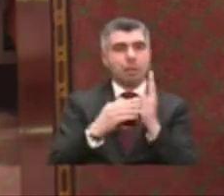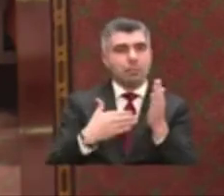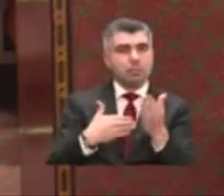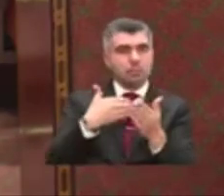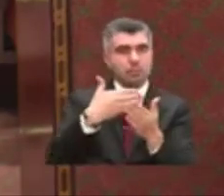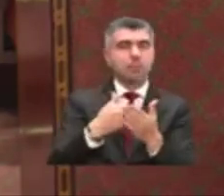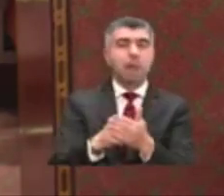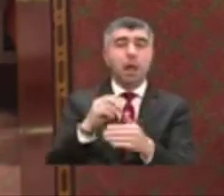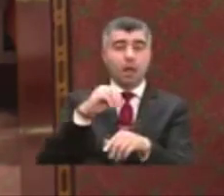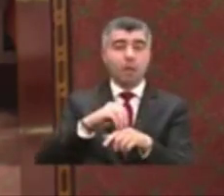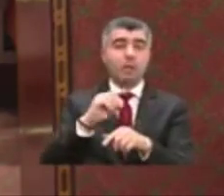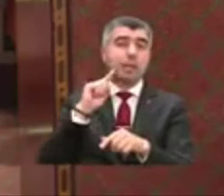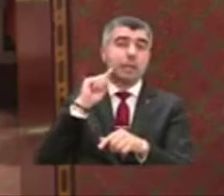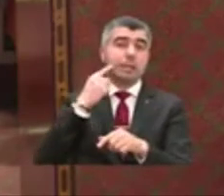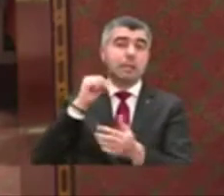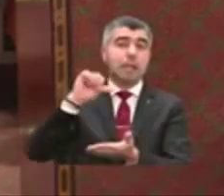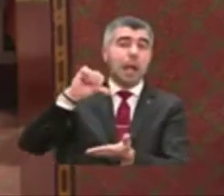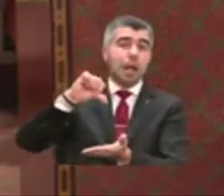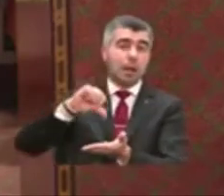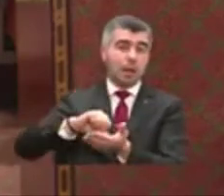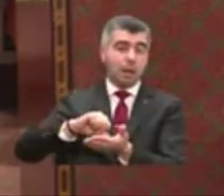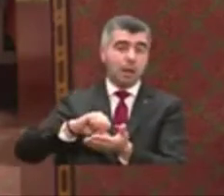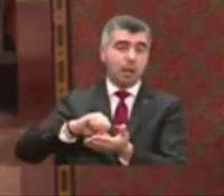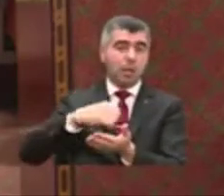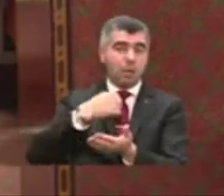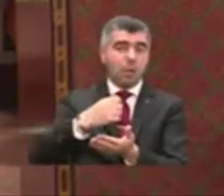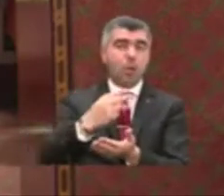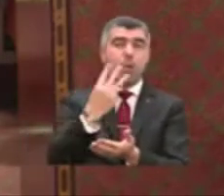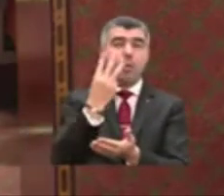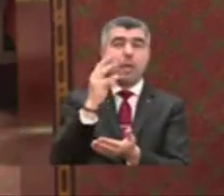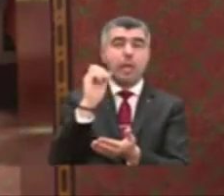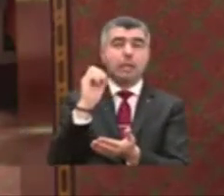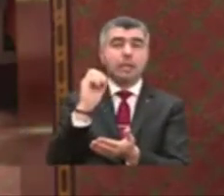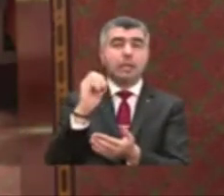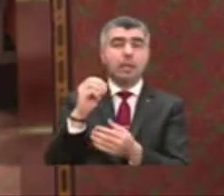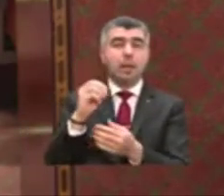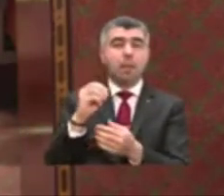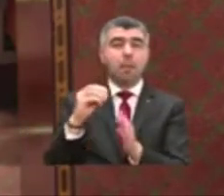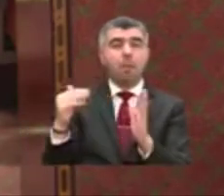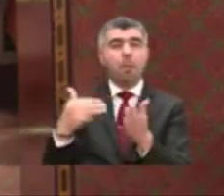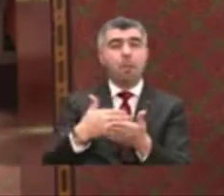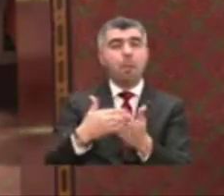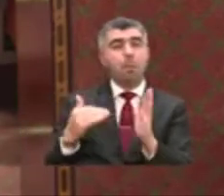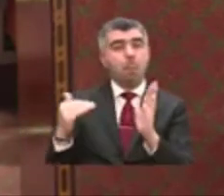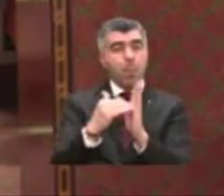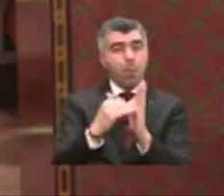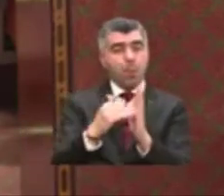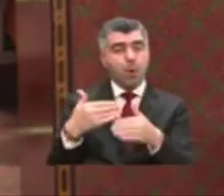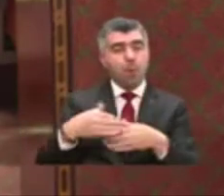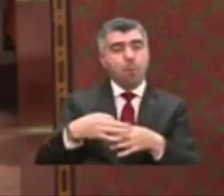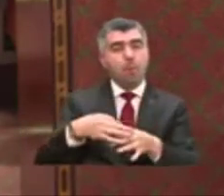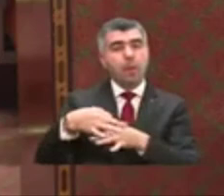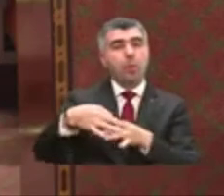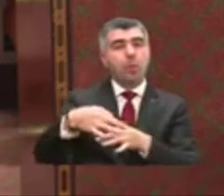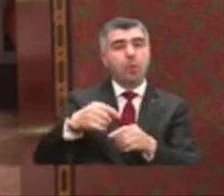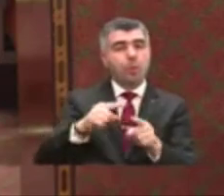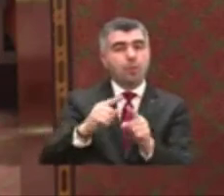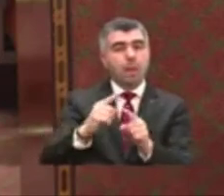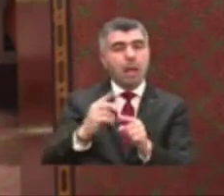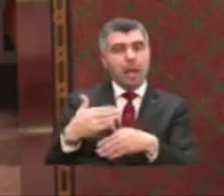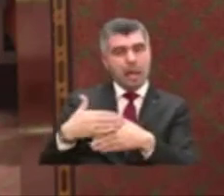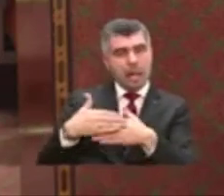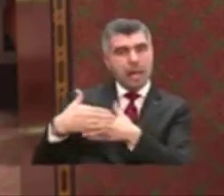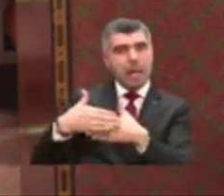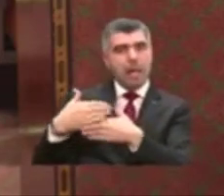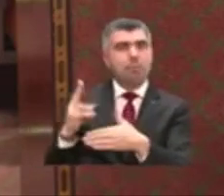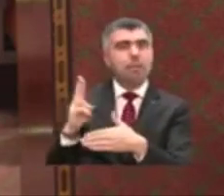كذلك الداخله اللي ان شاء الله اللي فيه 30 مليون متر مكعب واللي غتنطلق الاشغال ديالو قريبا.